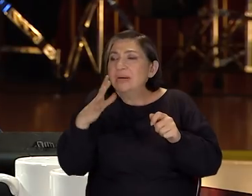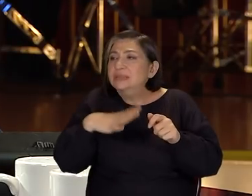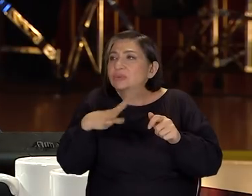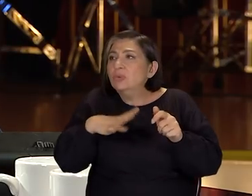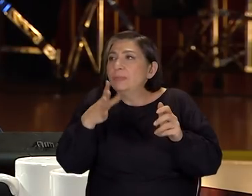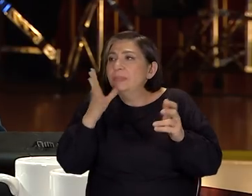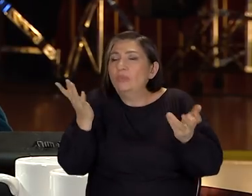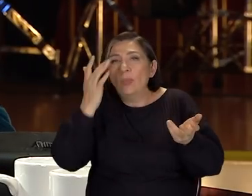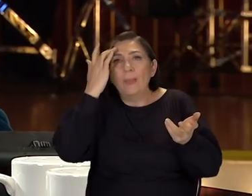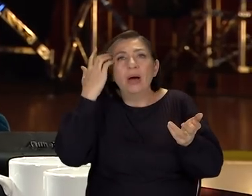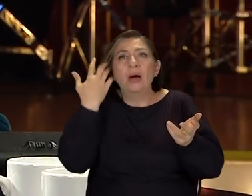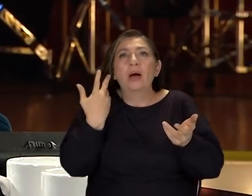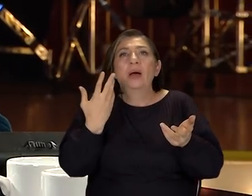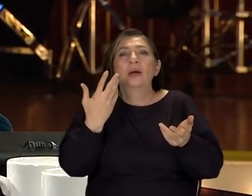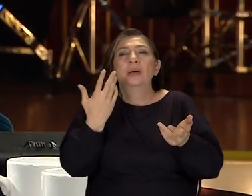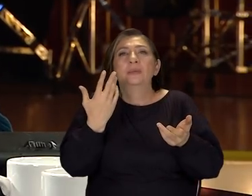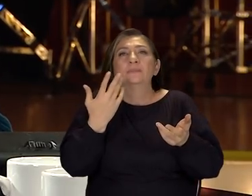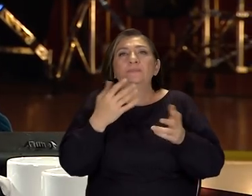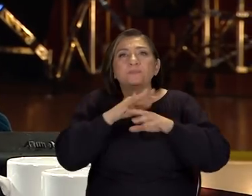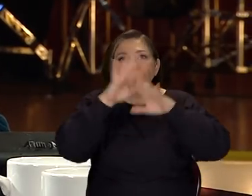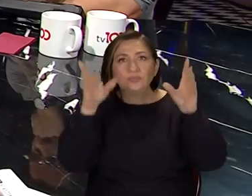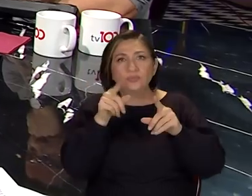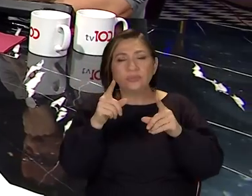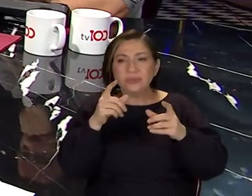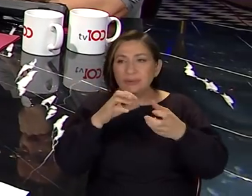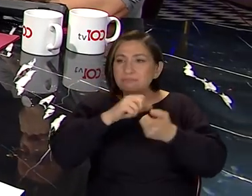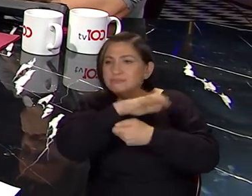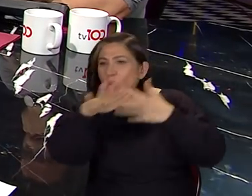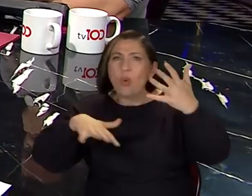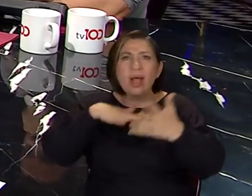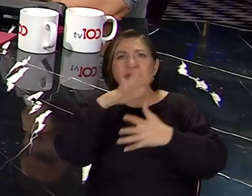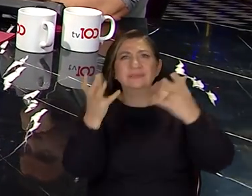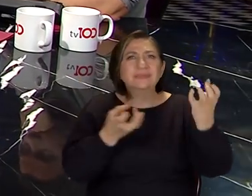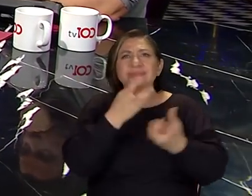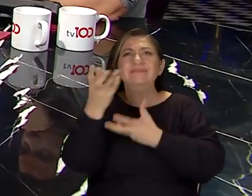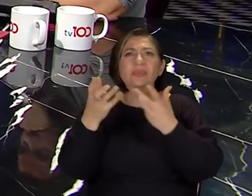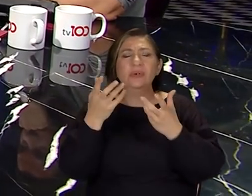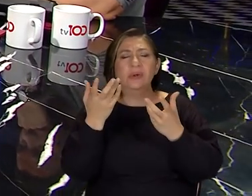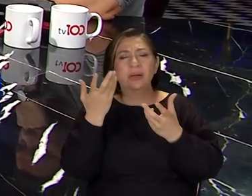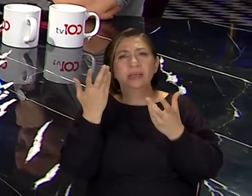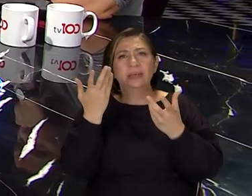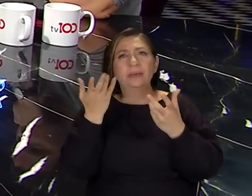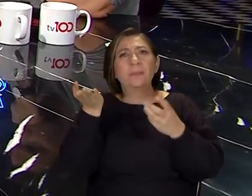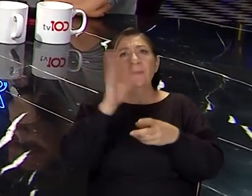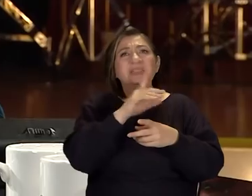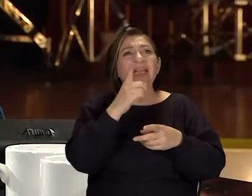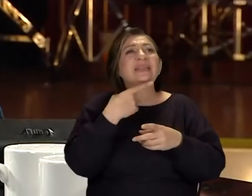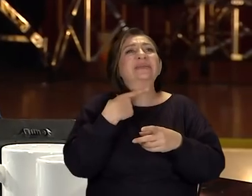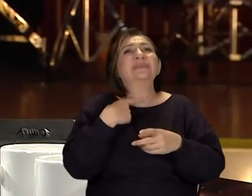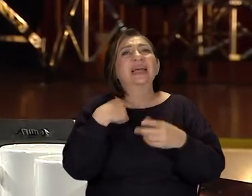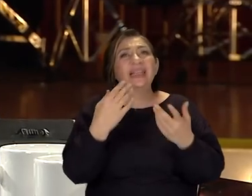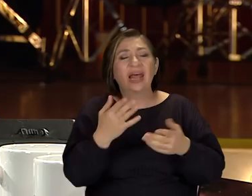belki bilmiyorum çocuk ama bir bütün bu tantanalı göz önünde belki başkalarını